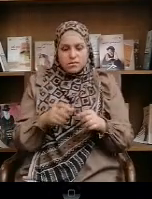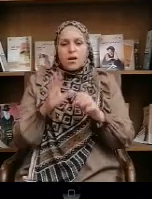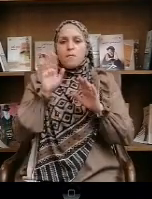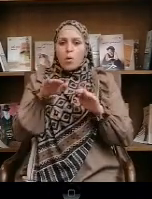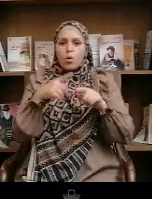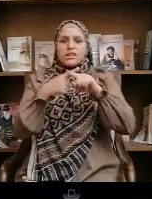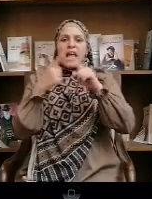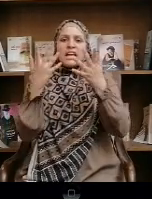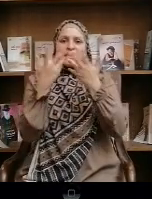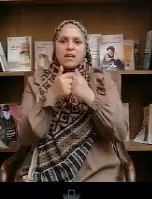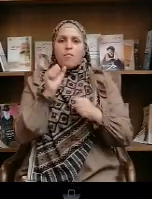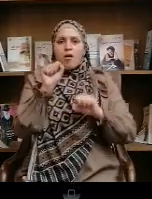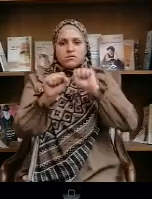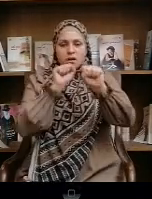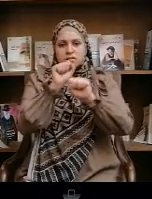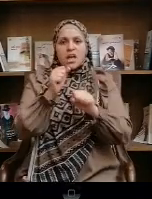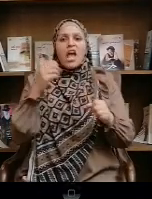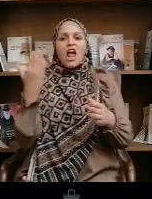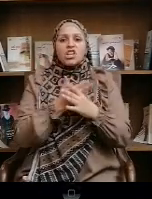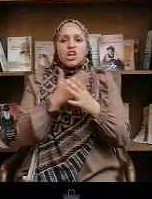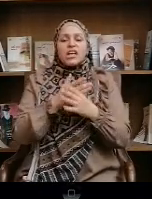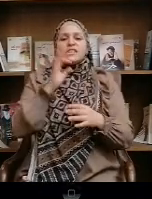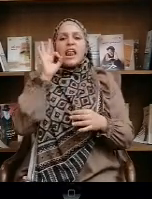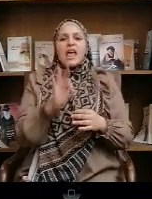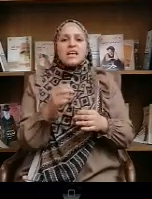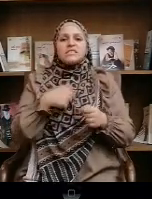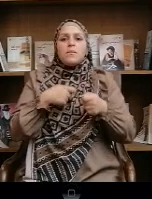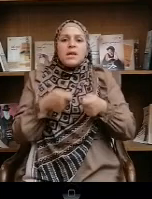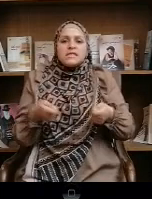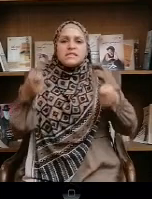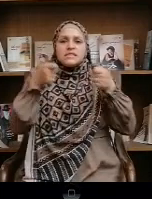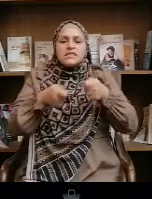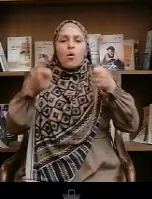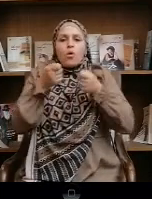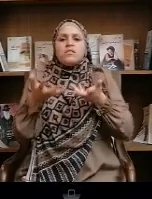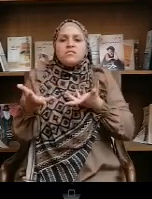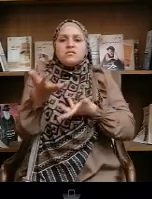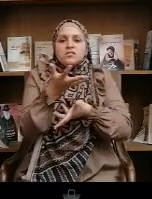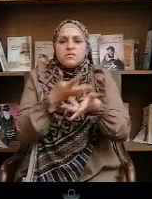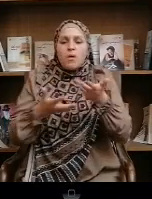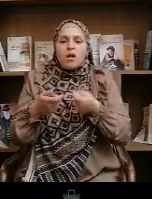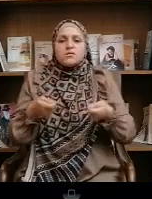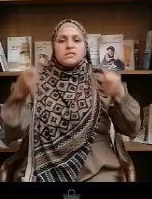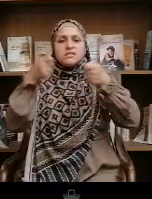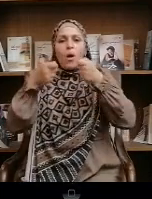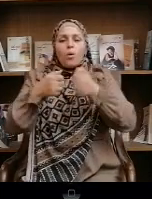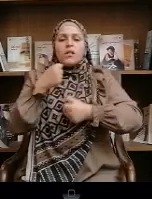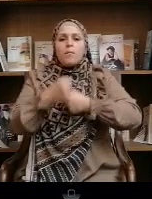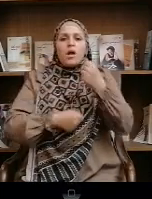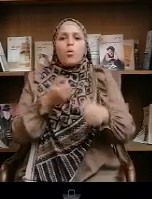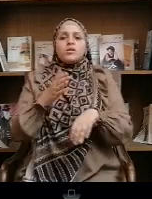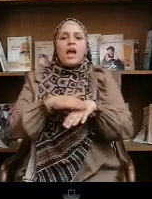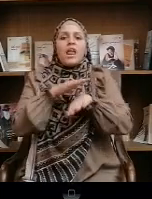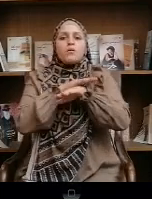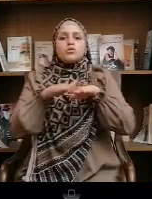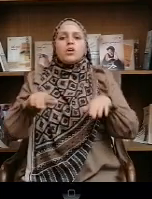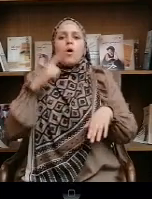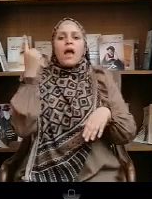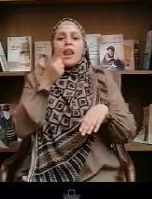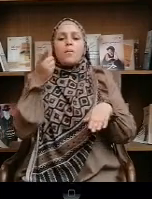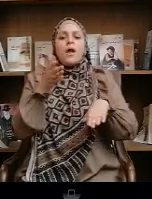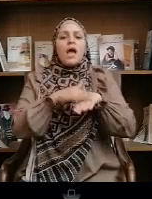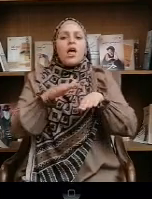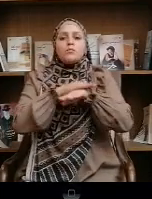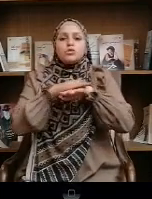كل ده يقول ان احنا محتاجين نكثف استثماراتنا وجهودنا على المستوى العالمي وعلى المستوى